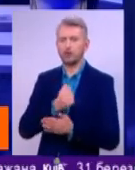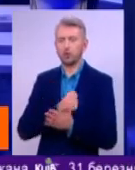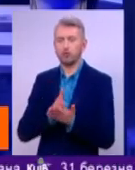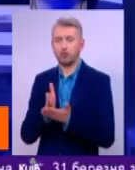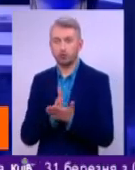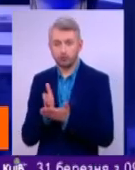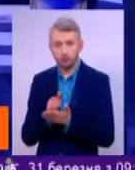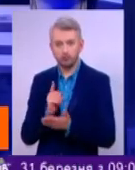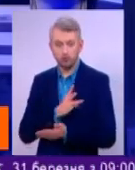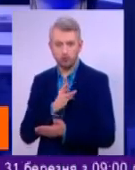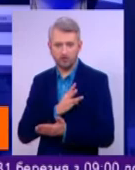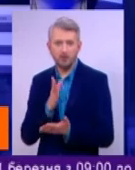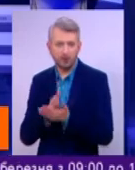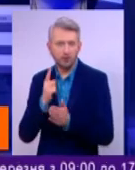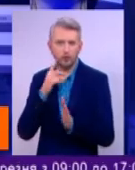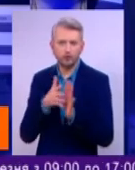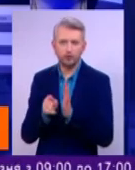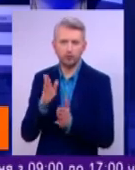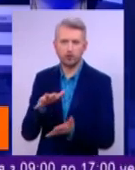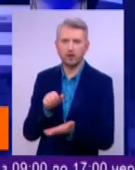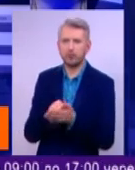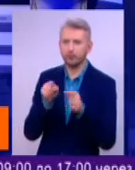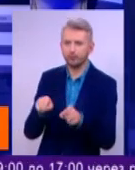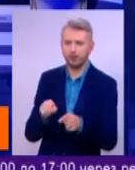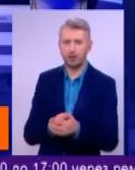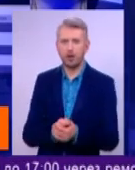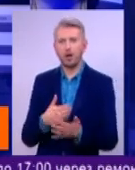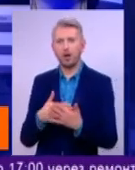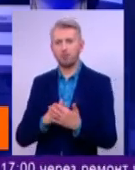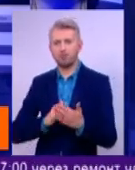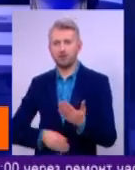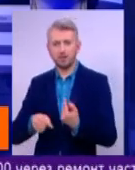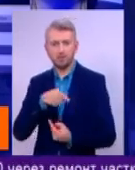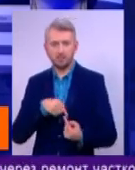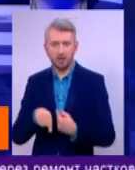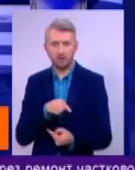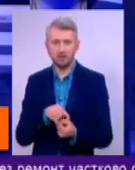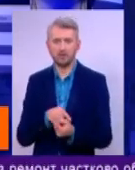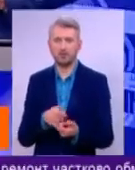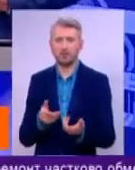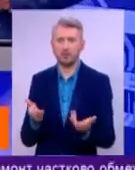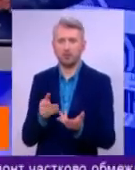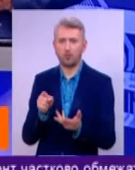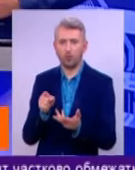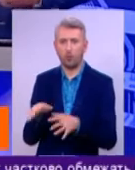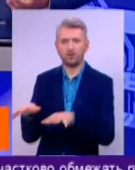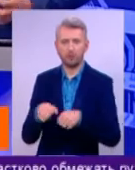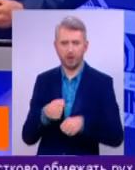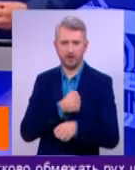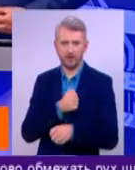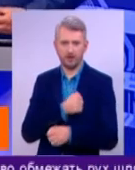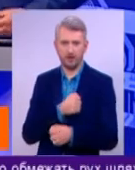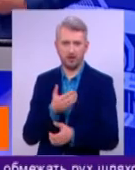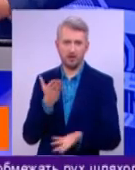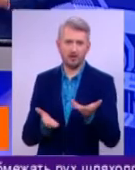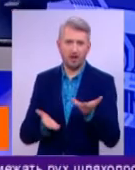службою. Тут мотивація є, тут зрозуміло, що вона буде займатися. А скажімо, там приватний підприємець, який, ну, якогось забрали до війська, ну, навряд чи він